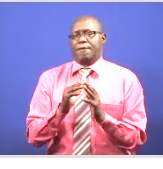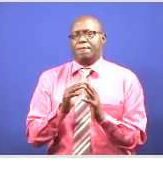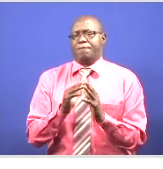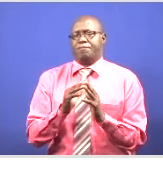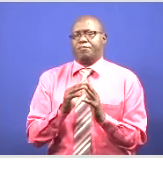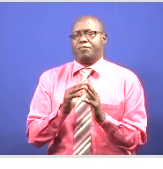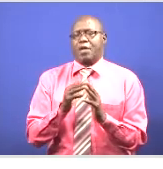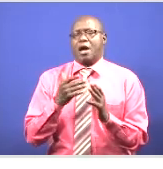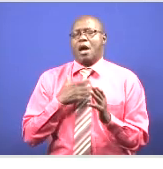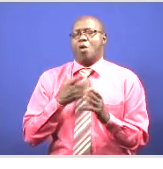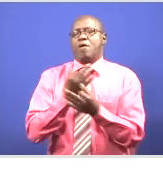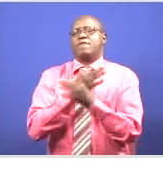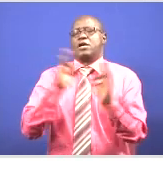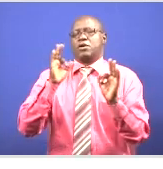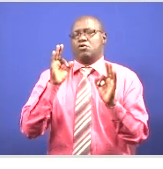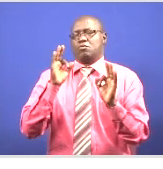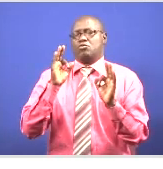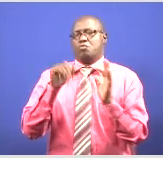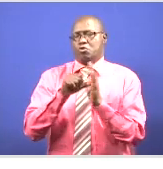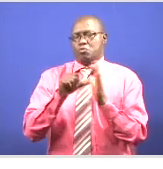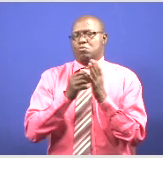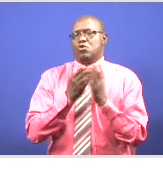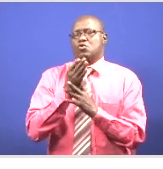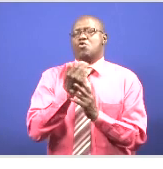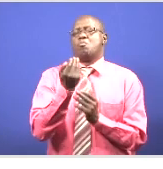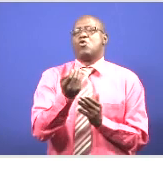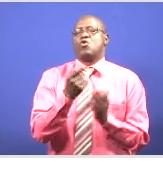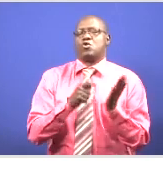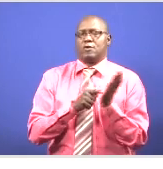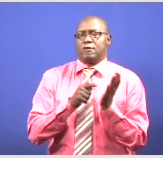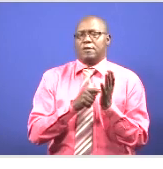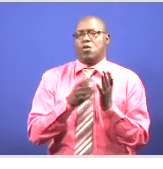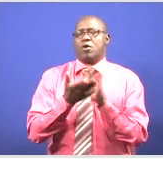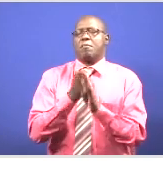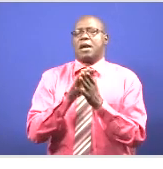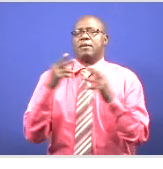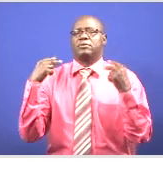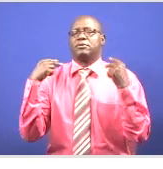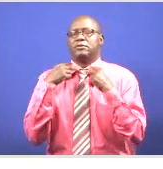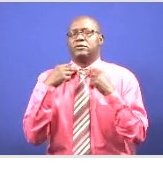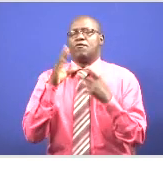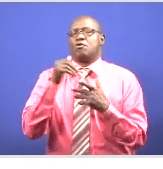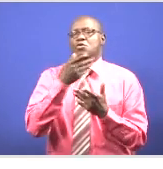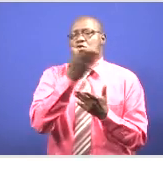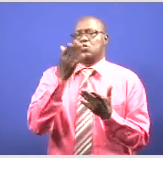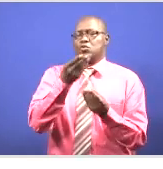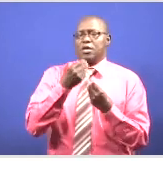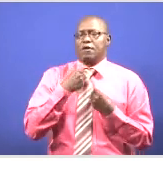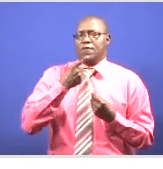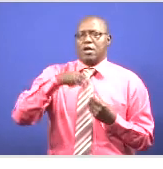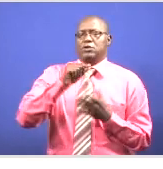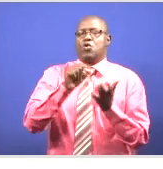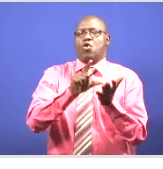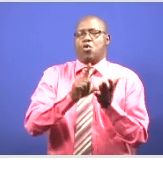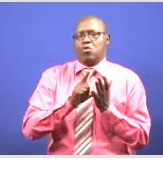uhuru wetu atarini kwa kukopa madeni tukawa ni watumwa wa wale wametukopesha.